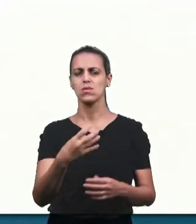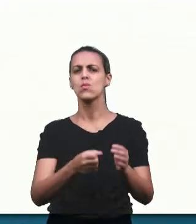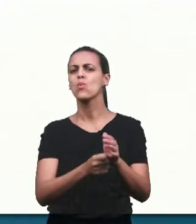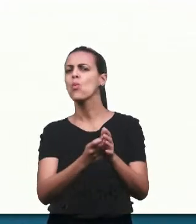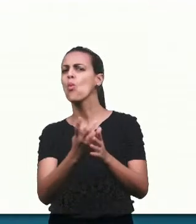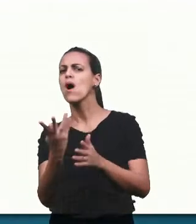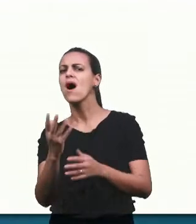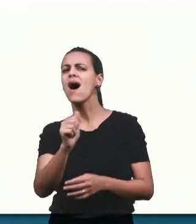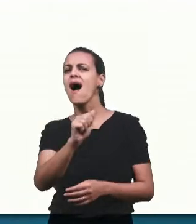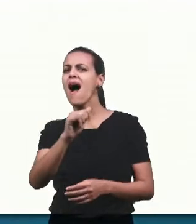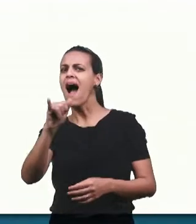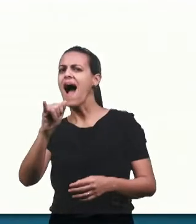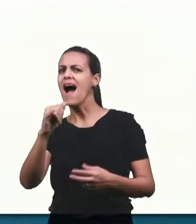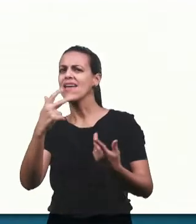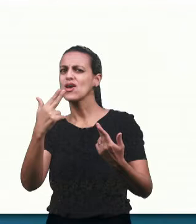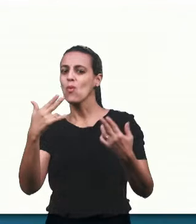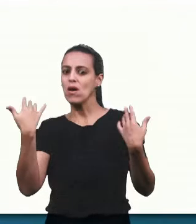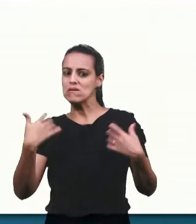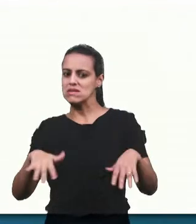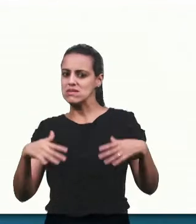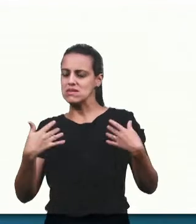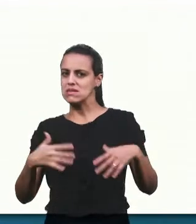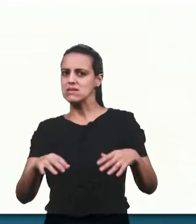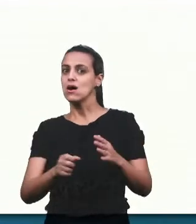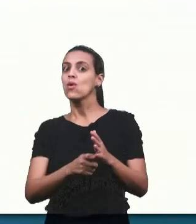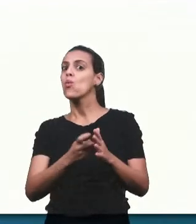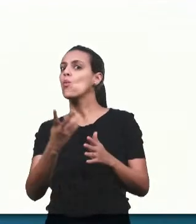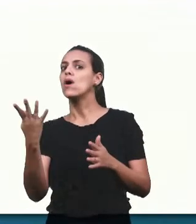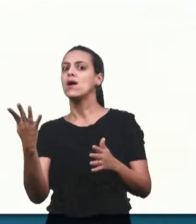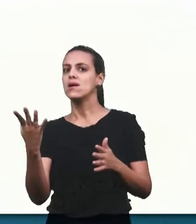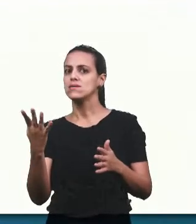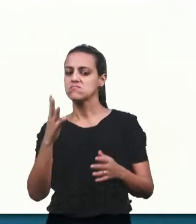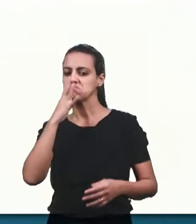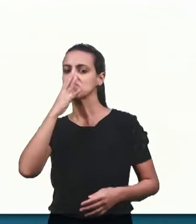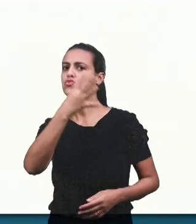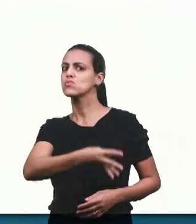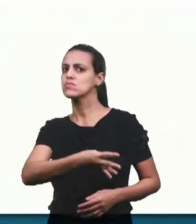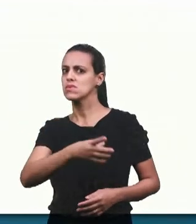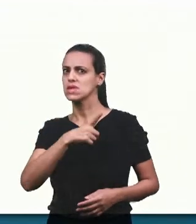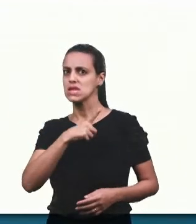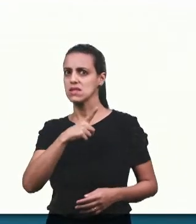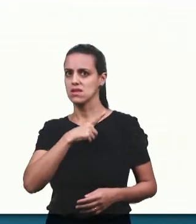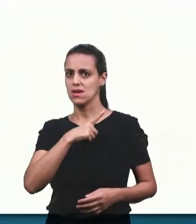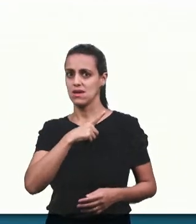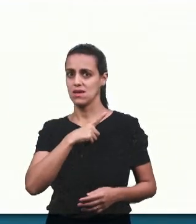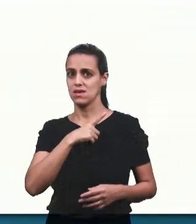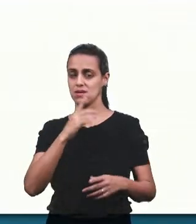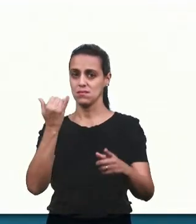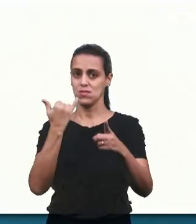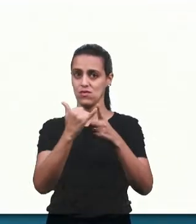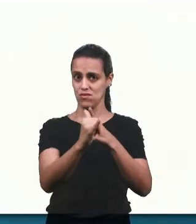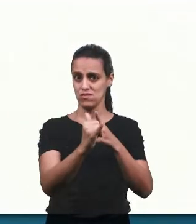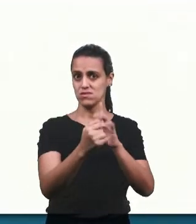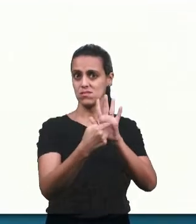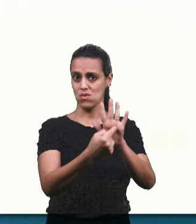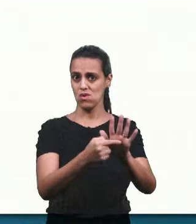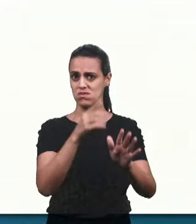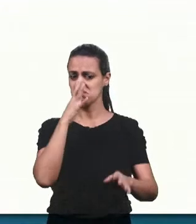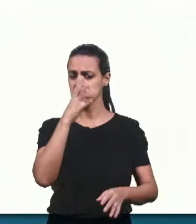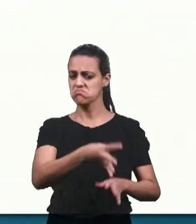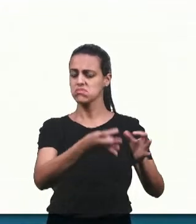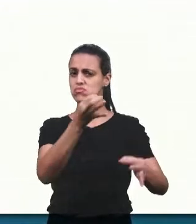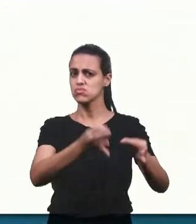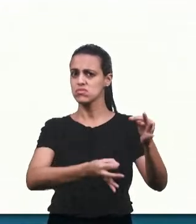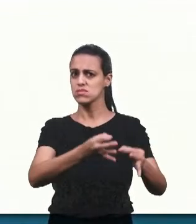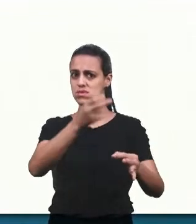donc entre guillemets, combien d'aïe au malheur sont déterminés, prophétisés comme des formes de jugement